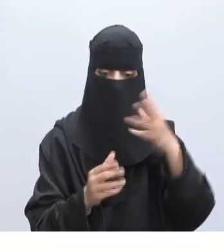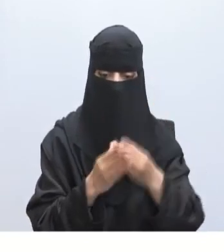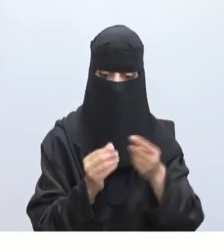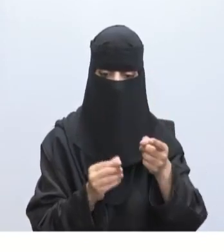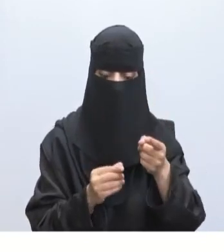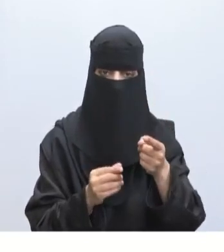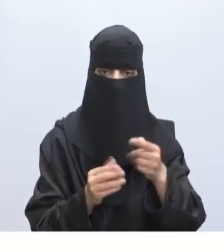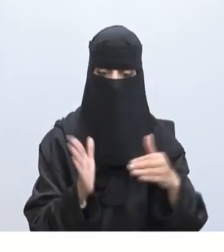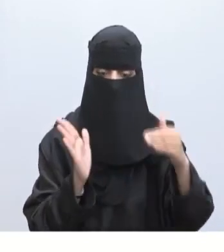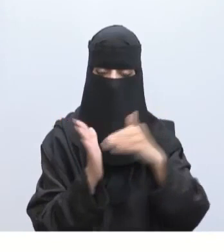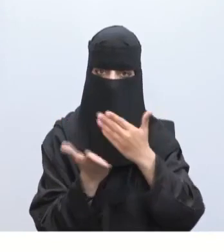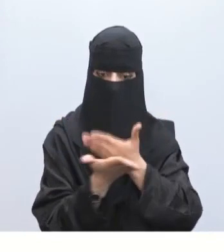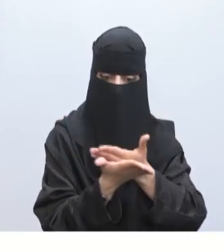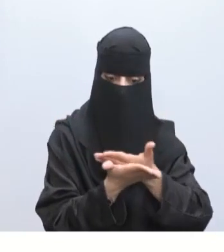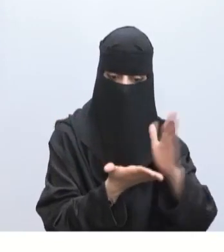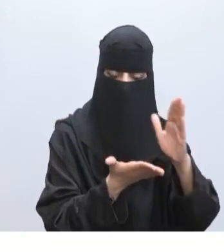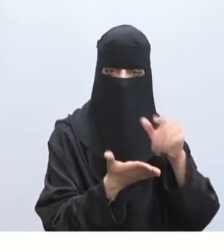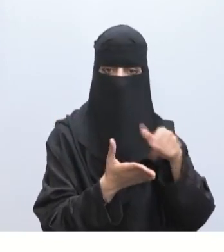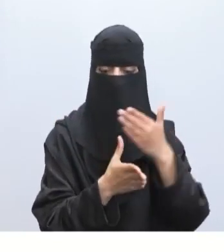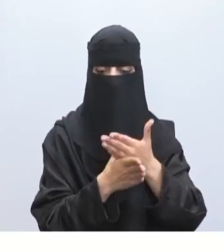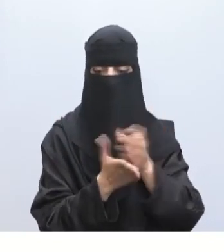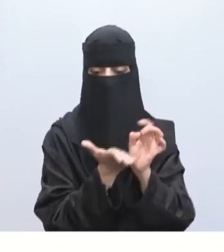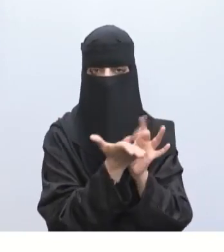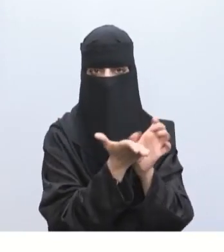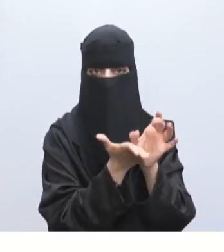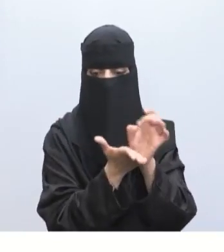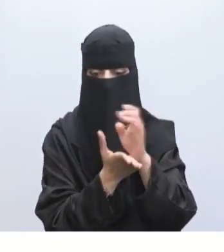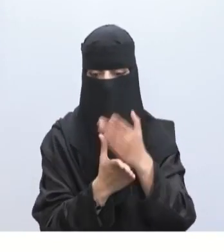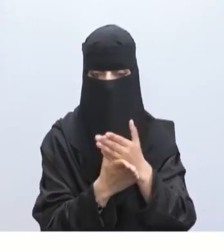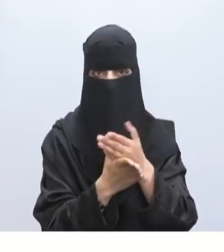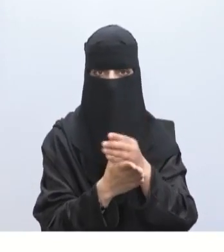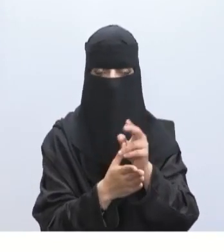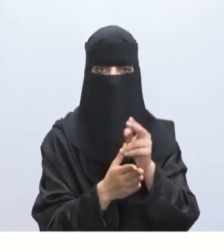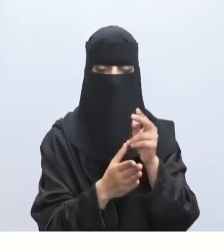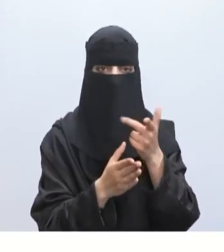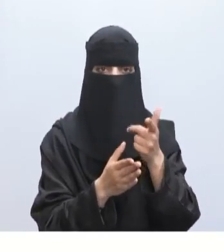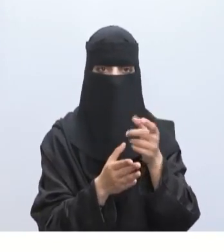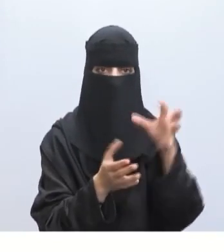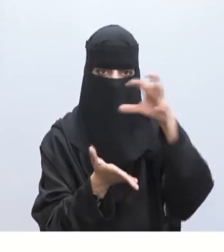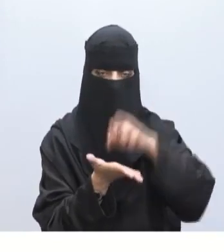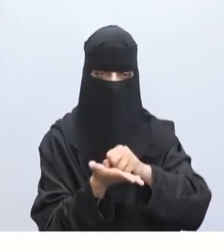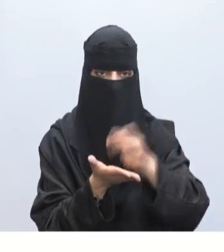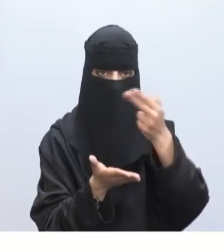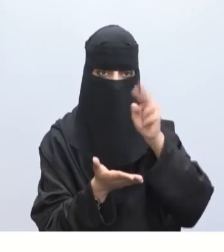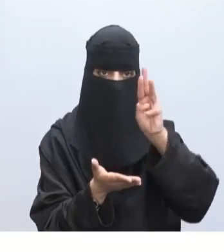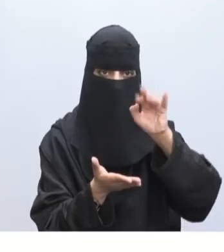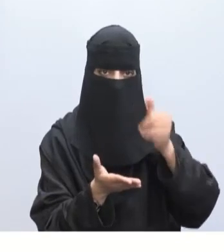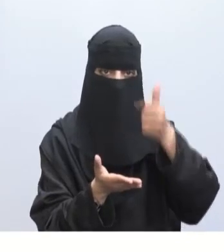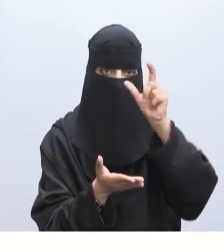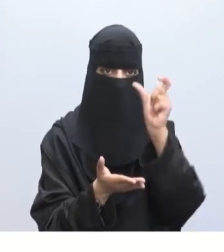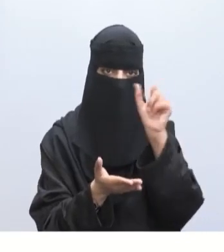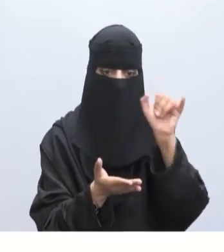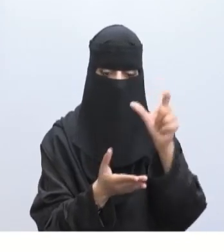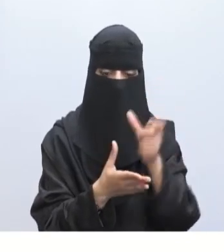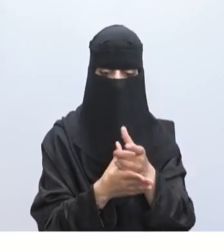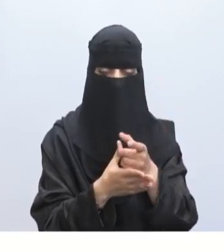ينهي ويقضي ويطرد المعتدي العثماني واتباعه حيث قرر